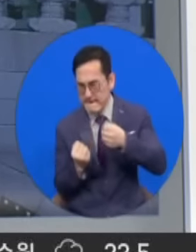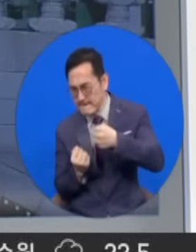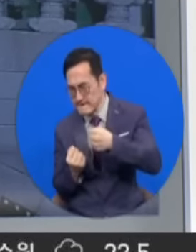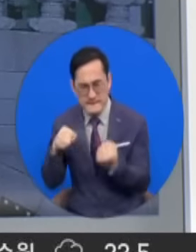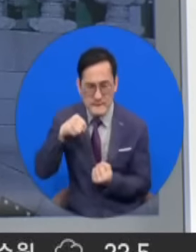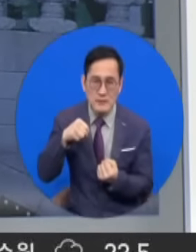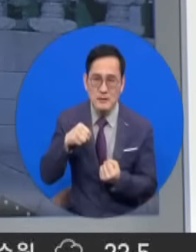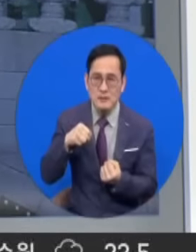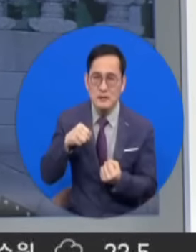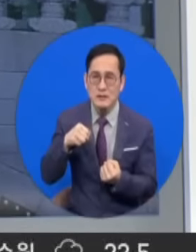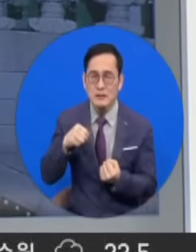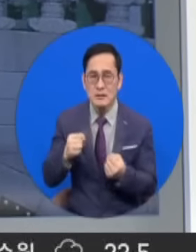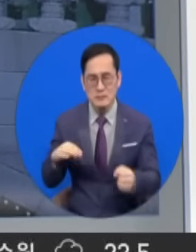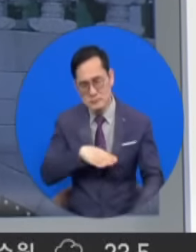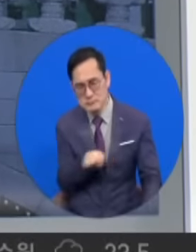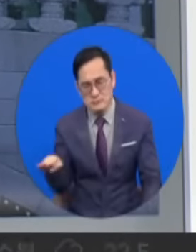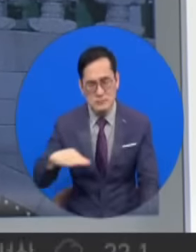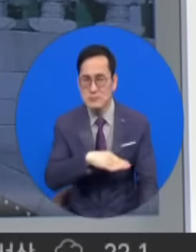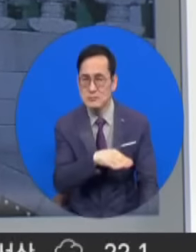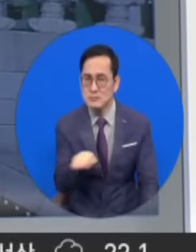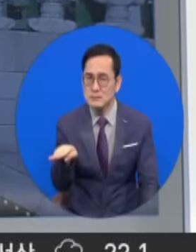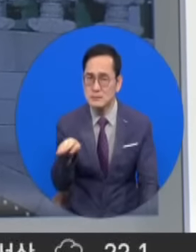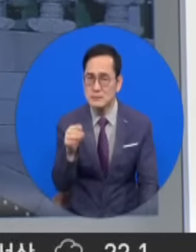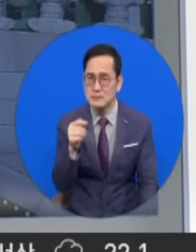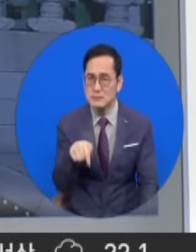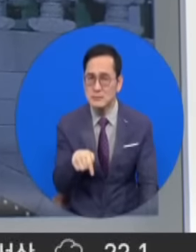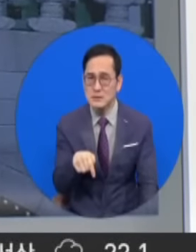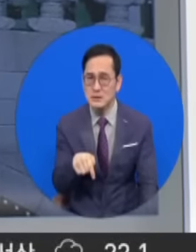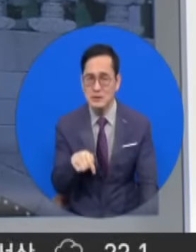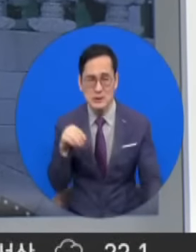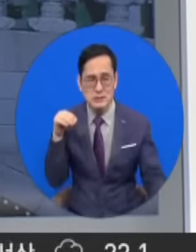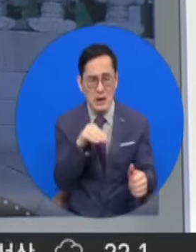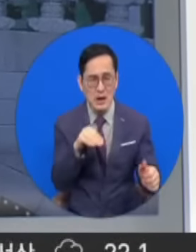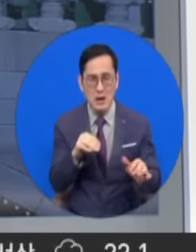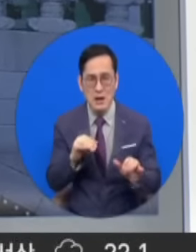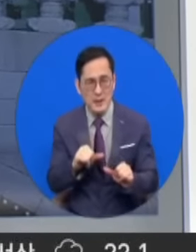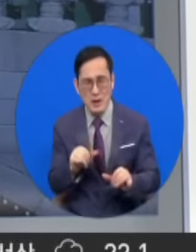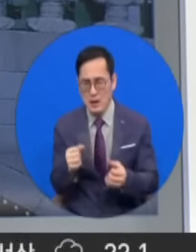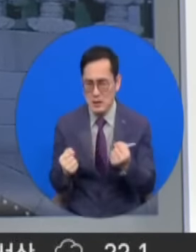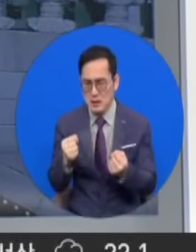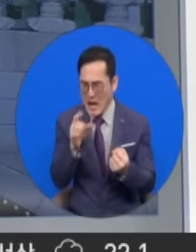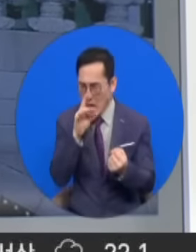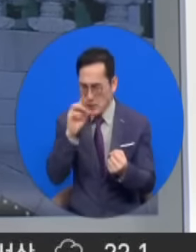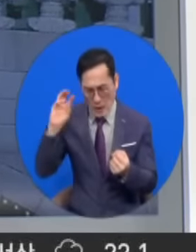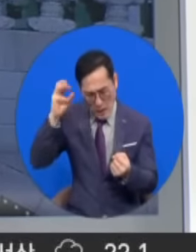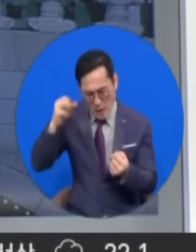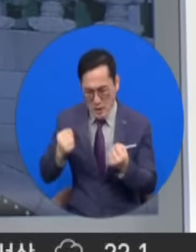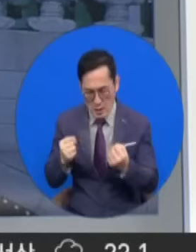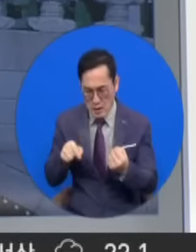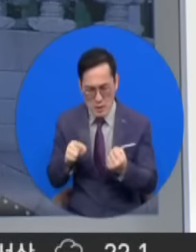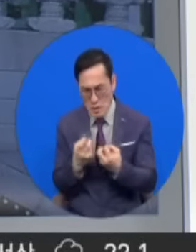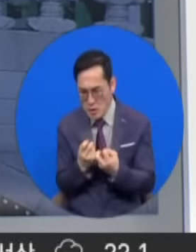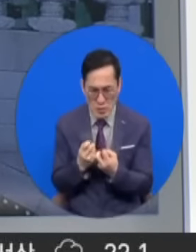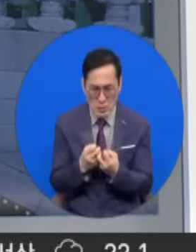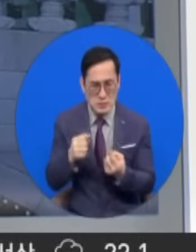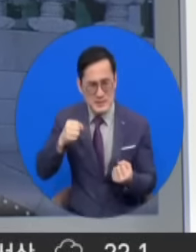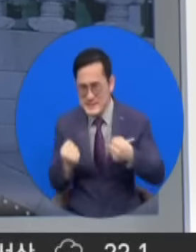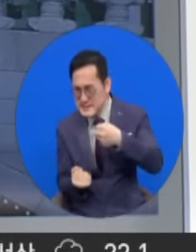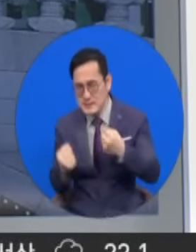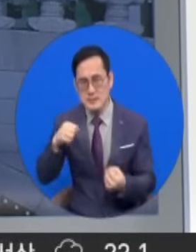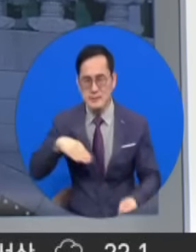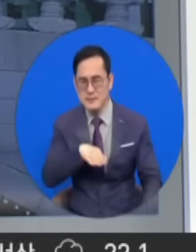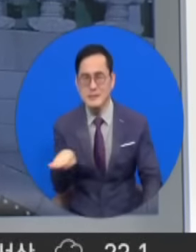이 조향장치를 움직였을 가능성도 조심스럽게 제기되고 있고 음주는 아니라고 해요. 경찰이 확인을 했는데. 운전자와 아내